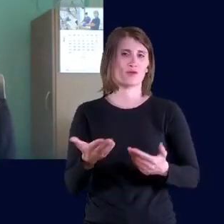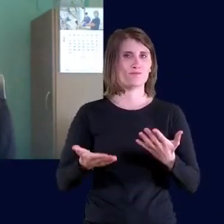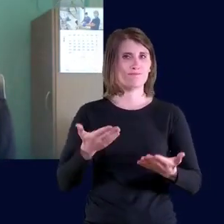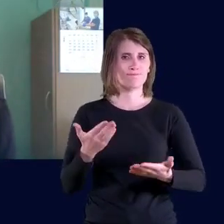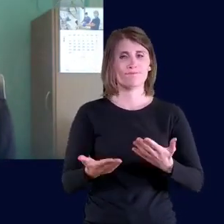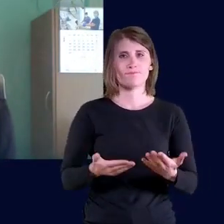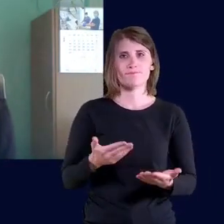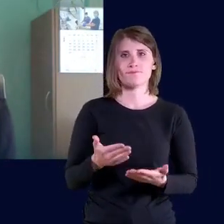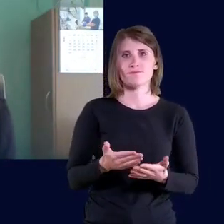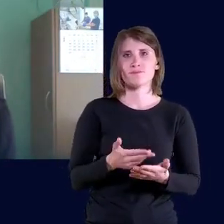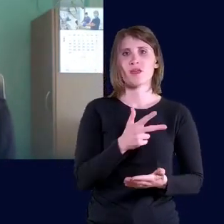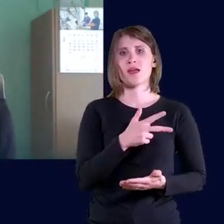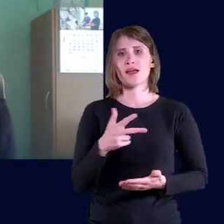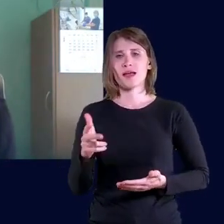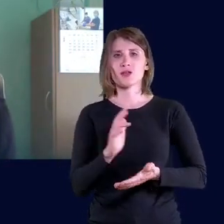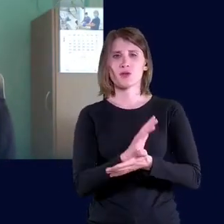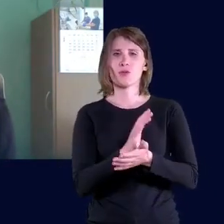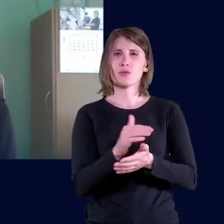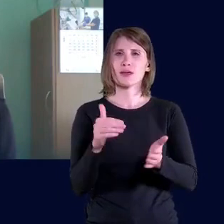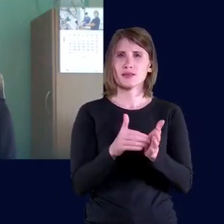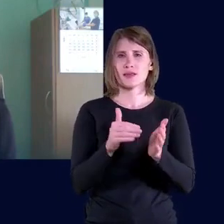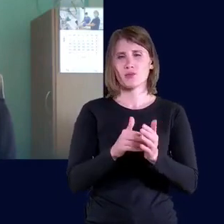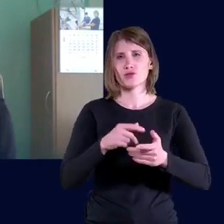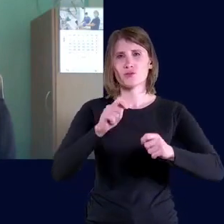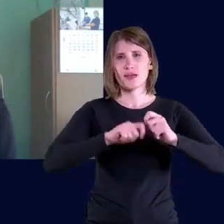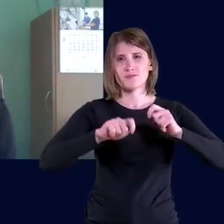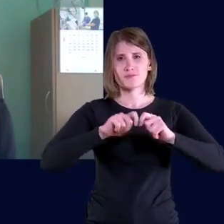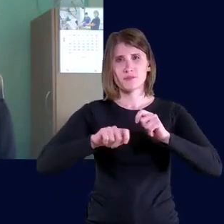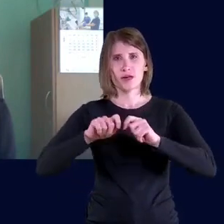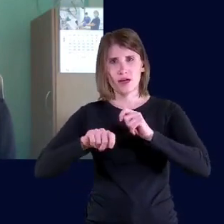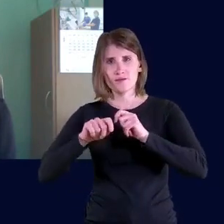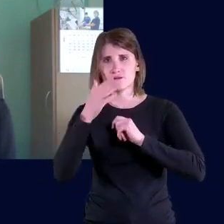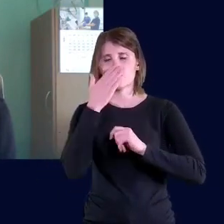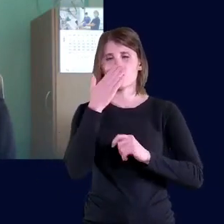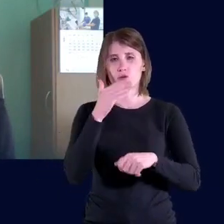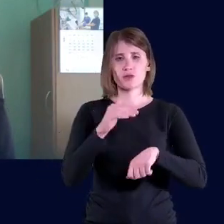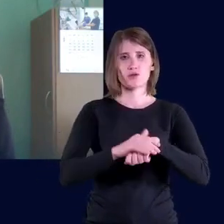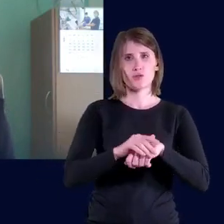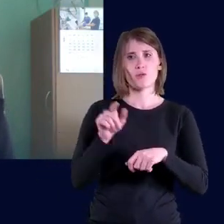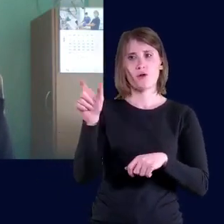a Każdemu katapultacja się przyjdziecie przyjedziecie politycy finanse.gov.pl